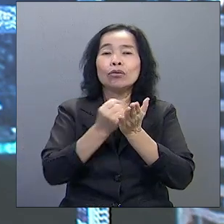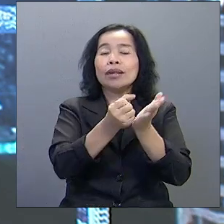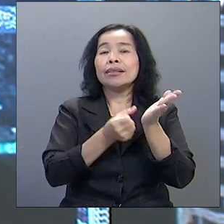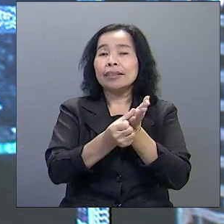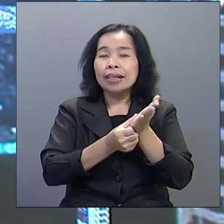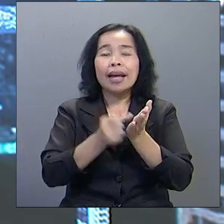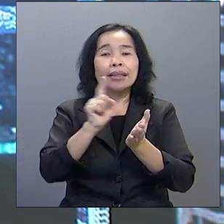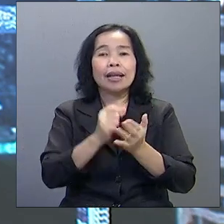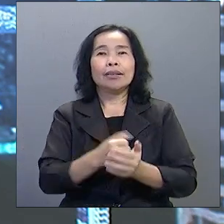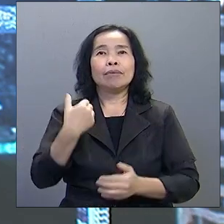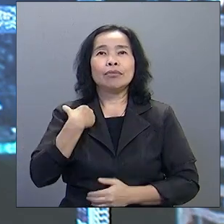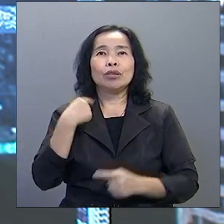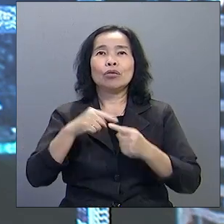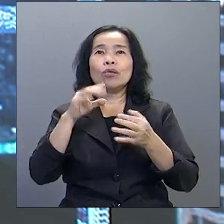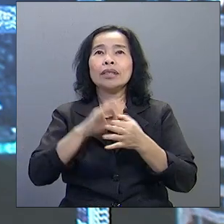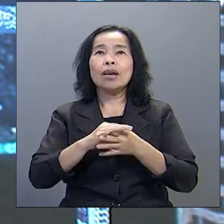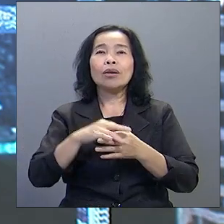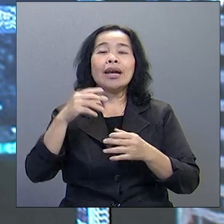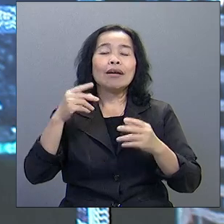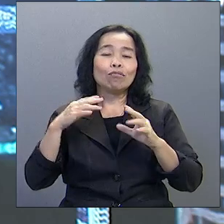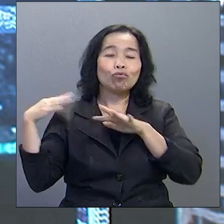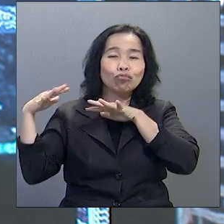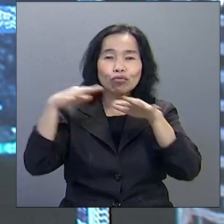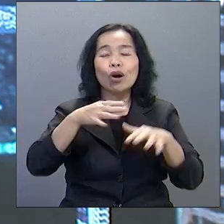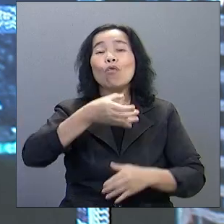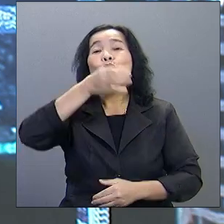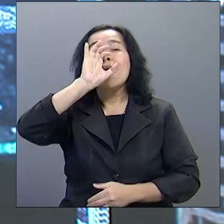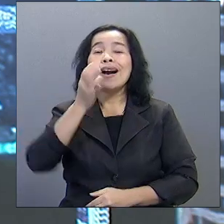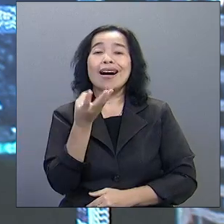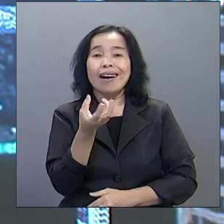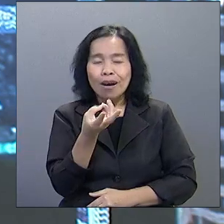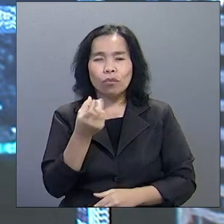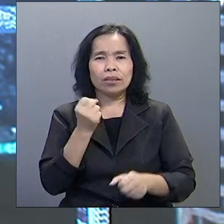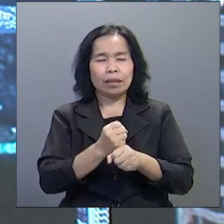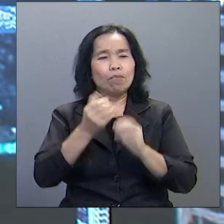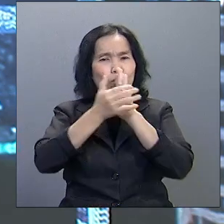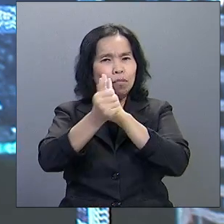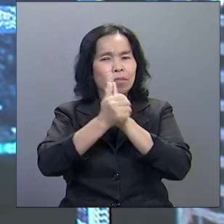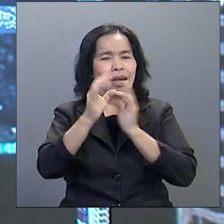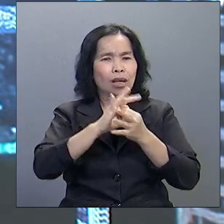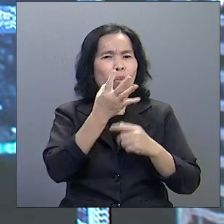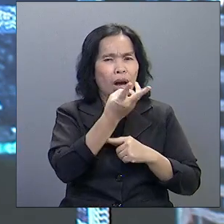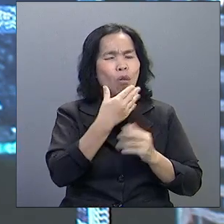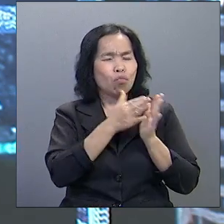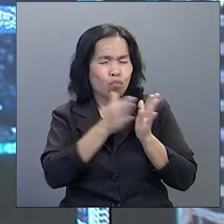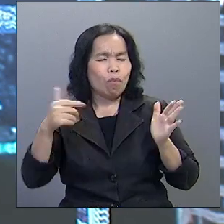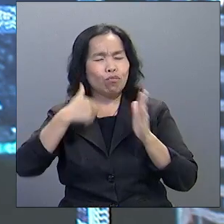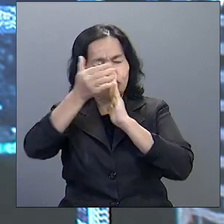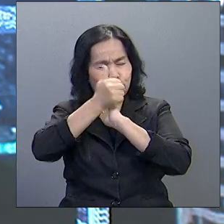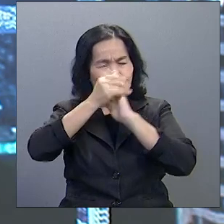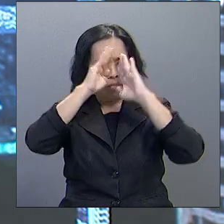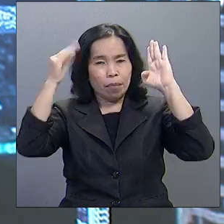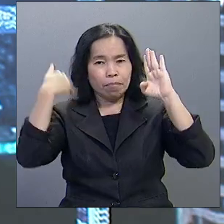หนึ่งในนั้นก็คือ Y Riceคาเฟ่นะคะซึ่งเขามีประสบการณ์ในเรื่องของการทำงานเกี่ยวกับข้าวเนี่ยมาหลายสิบปีเลยทีเดียวค่ะ